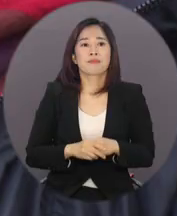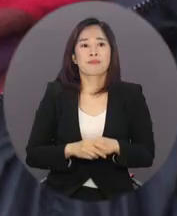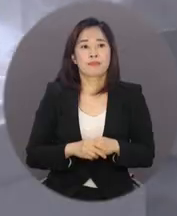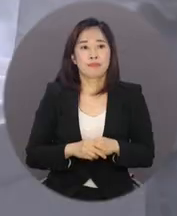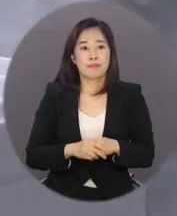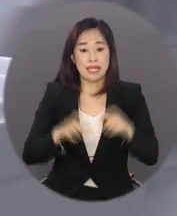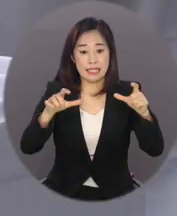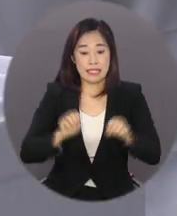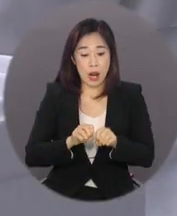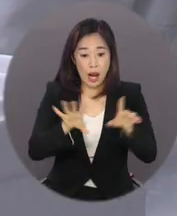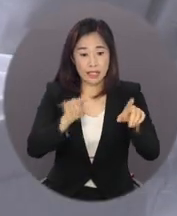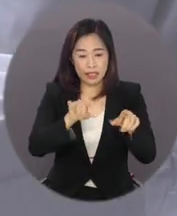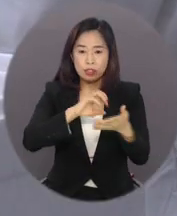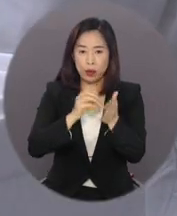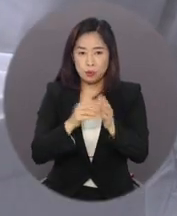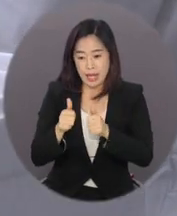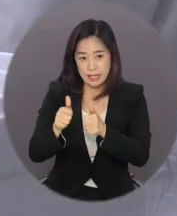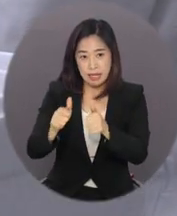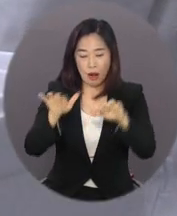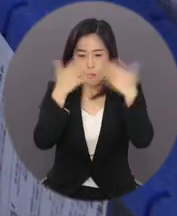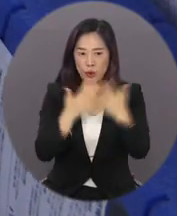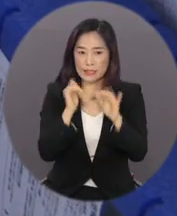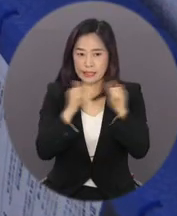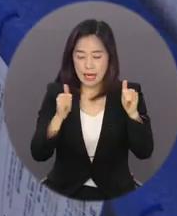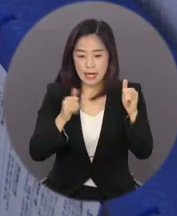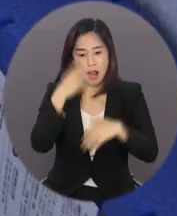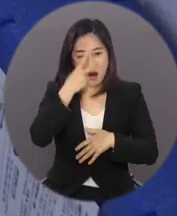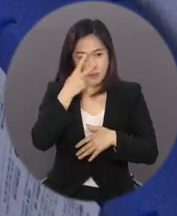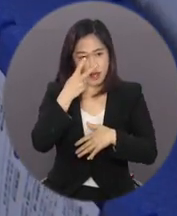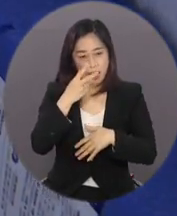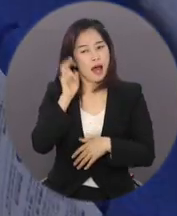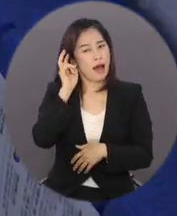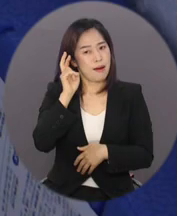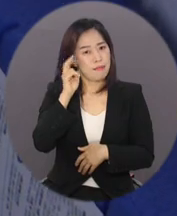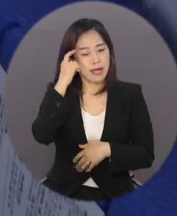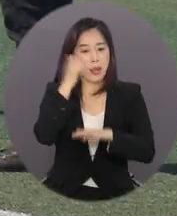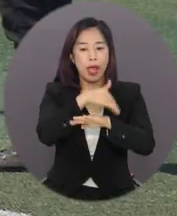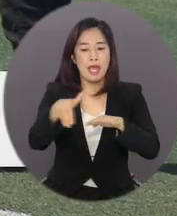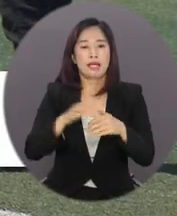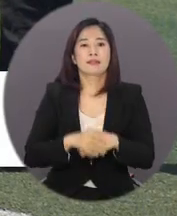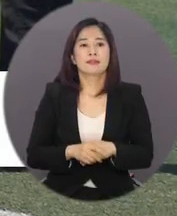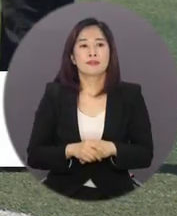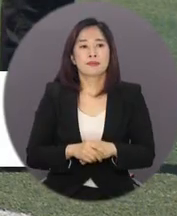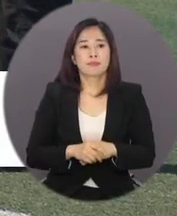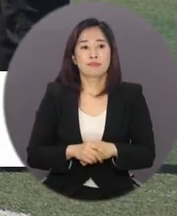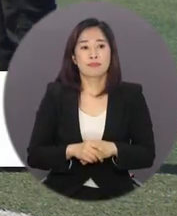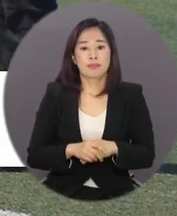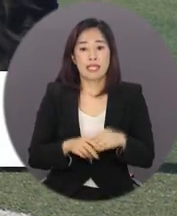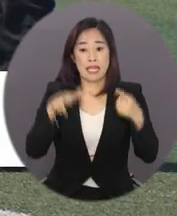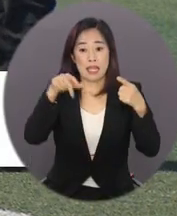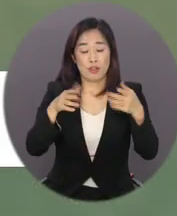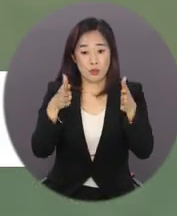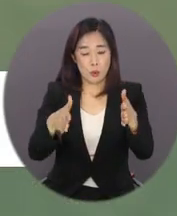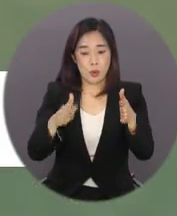감염 확산 정도에 따라 전 국민 대상으로 검사를 확대하는 방안도 검토하고 있습니다. 지난 일주일여 동안 전남